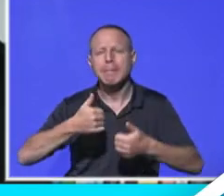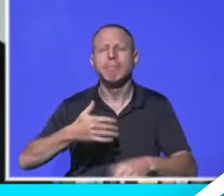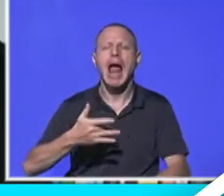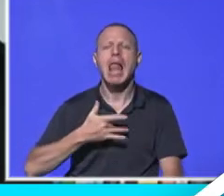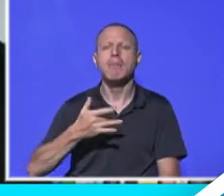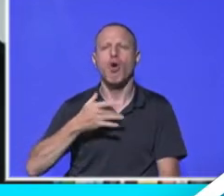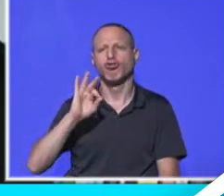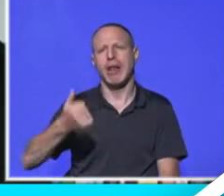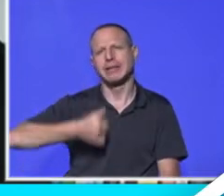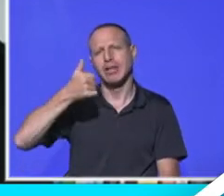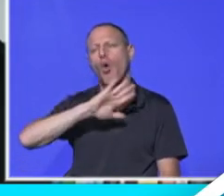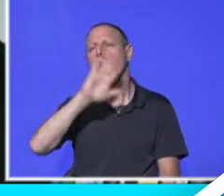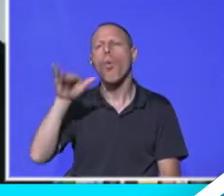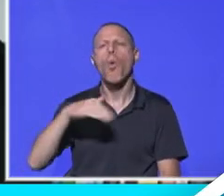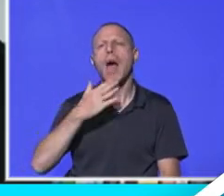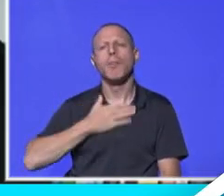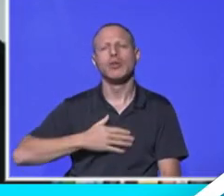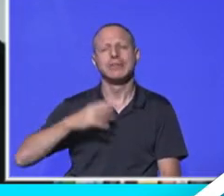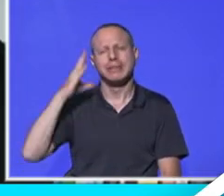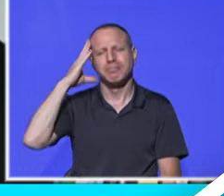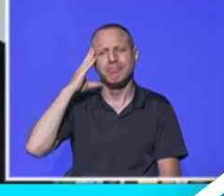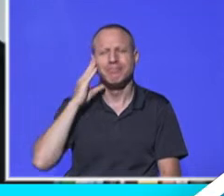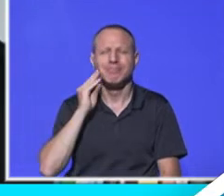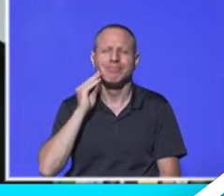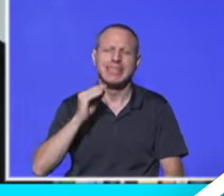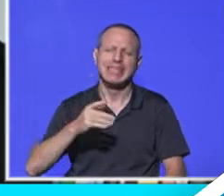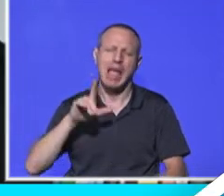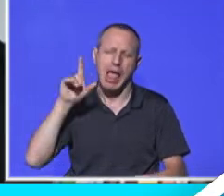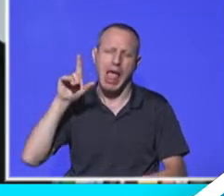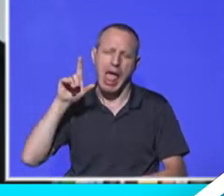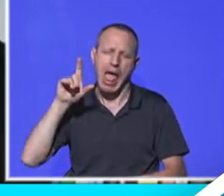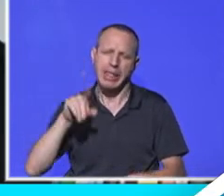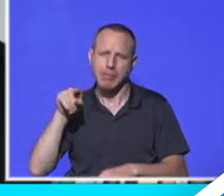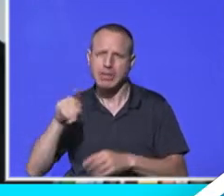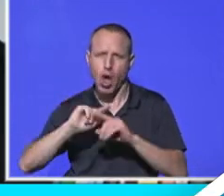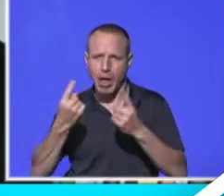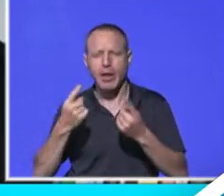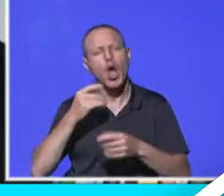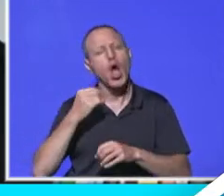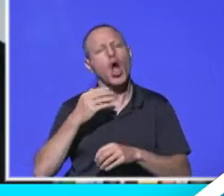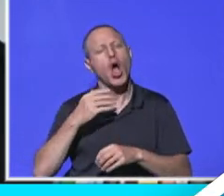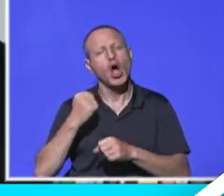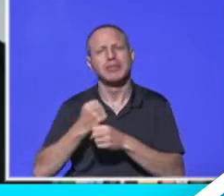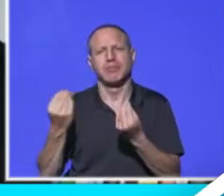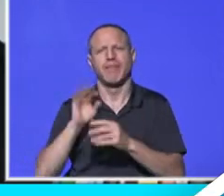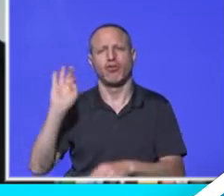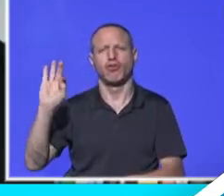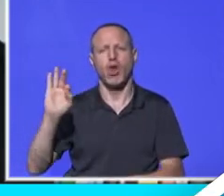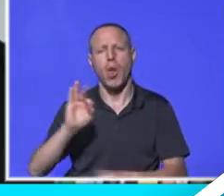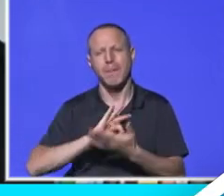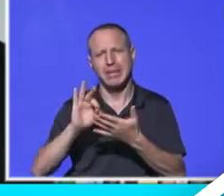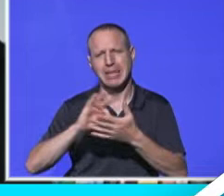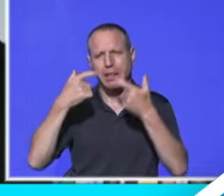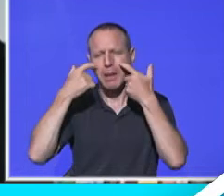השר, וכולם רוצים לרצות בן אדם כזה או אחר, אז הם מנסים להיות עושה דברו. משרד מבקר המדינה לא ממש מבקר